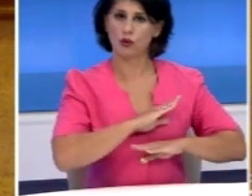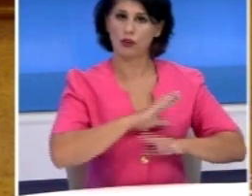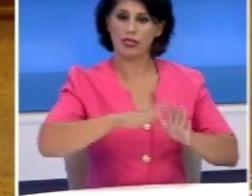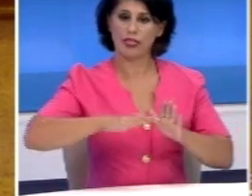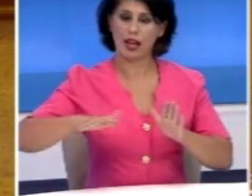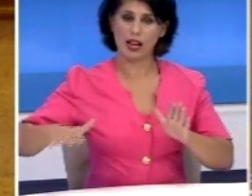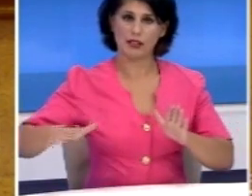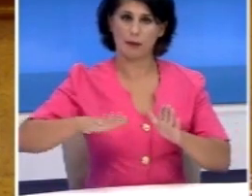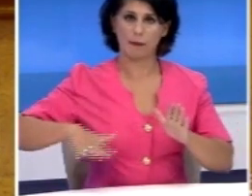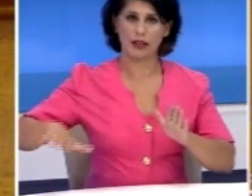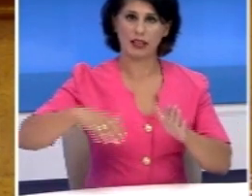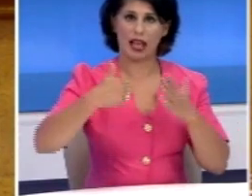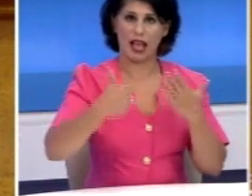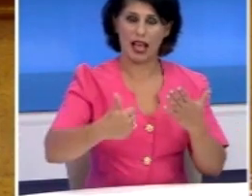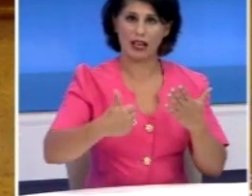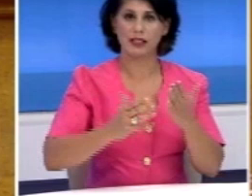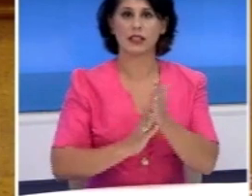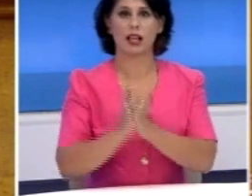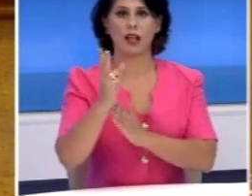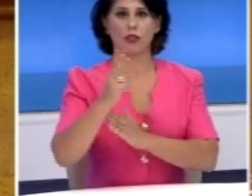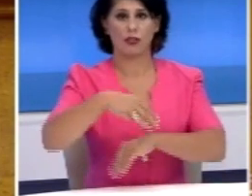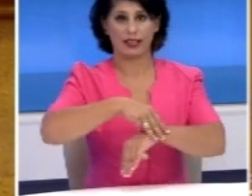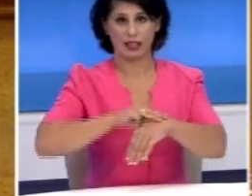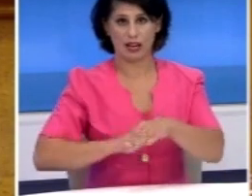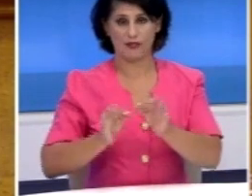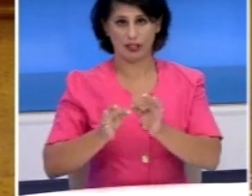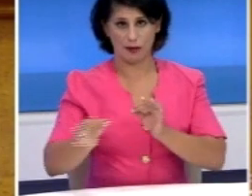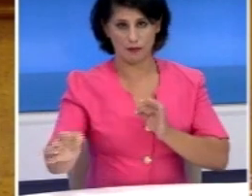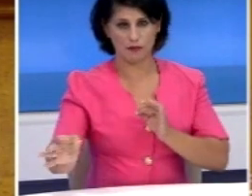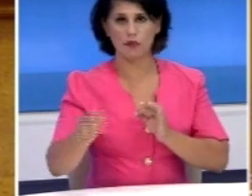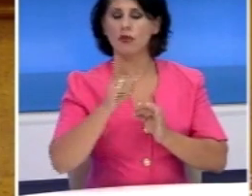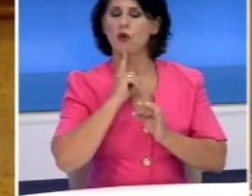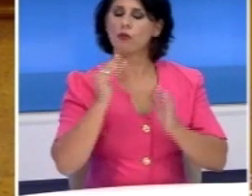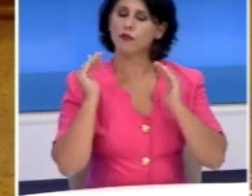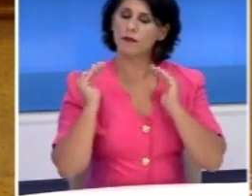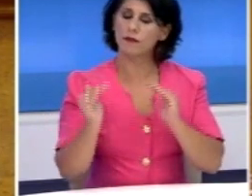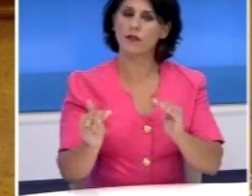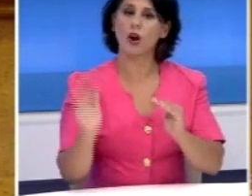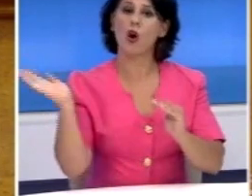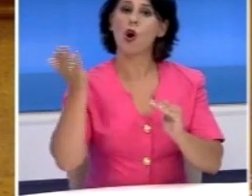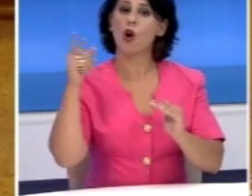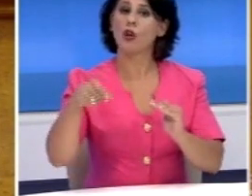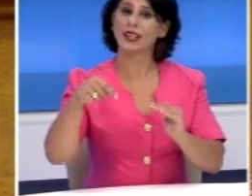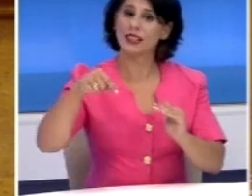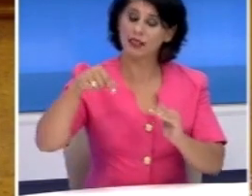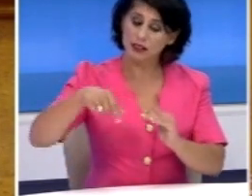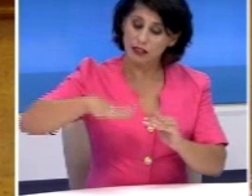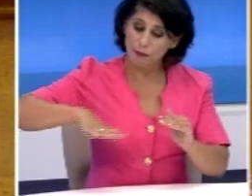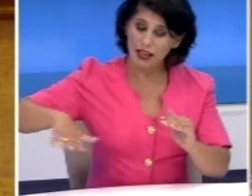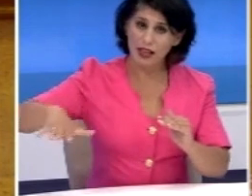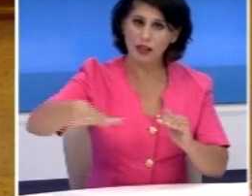περιοχή μεταξύ των 6 και των 12 ναυτικών μιλίων, όπως αυτά ίσχυαν όταν η συγκεκριμένη